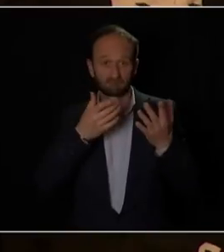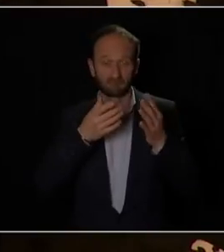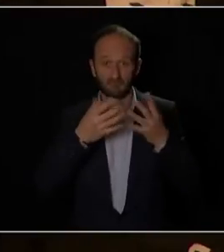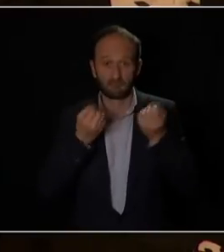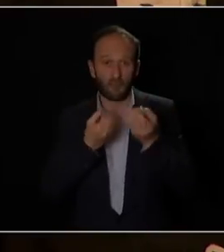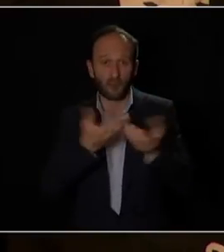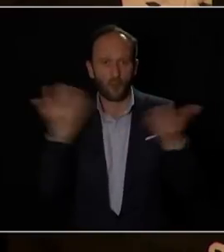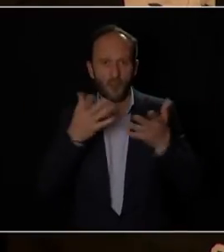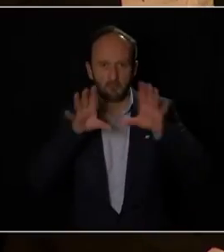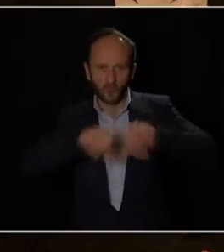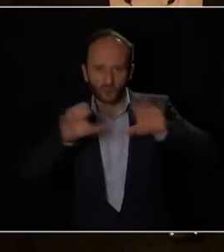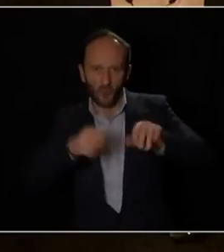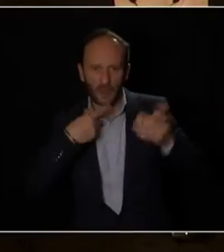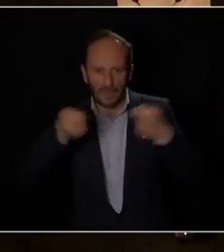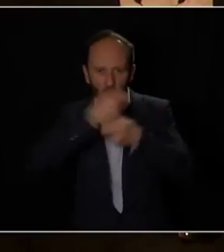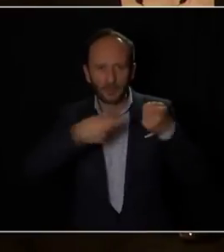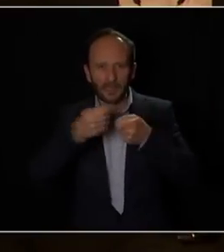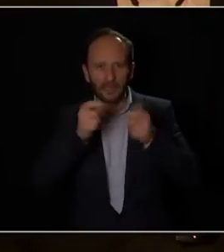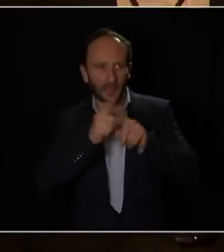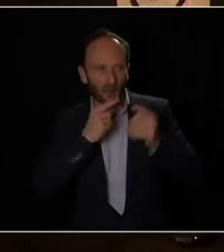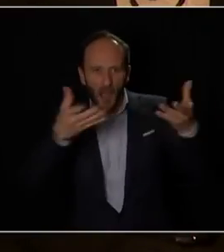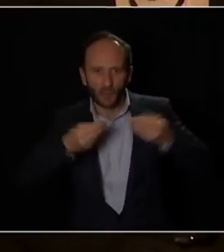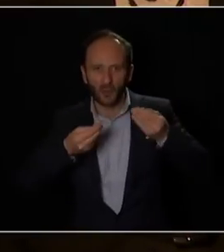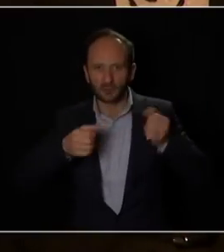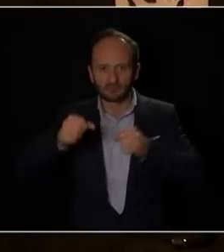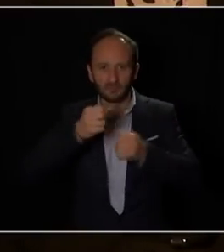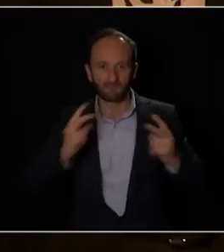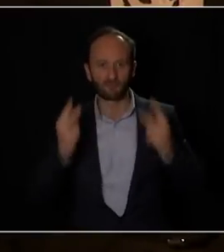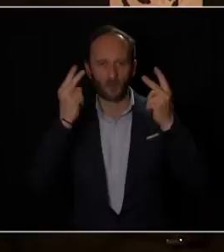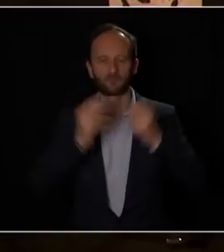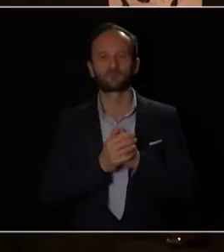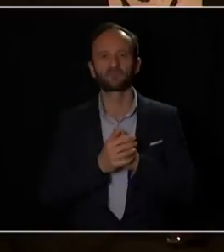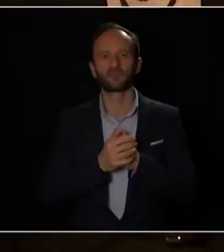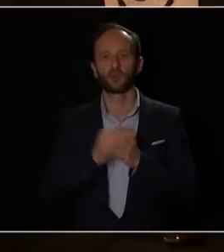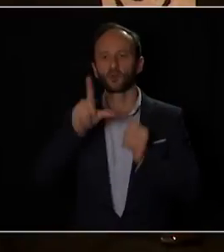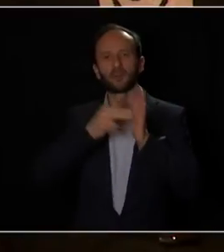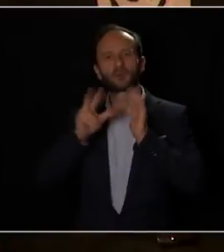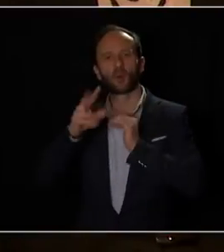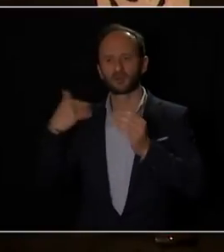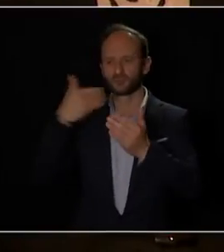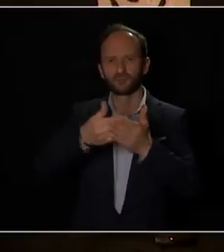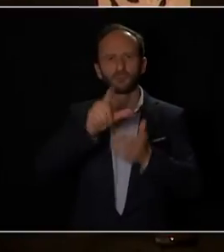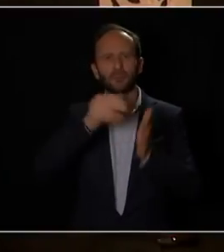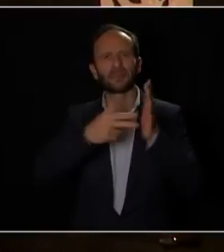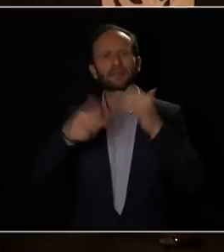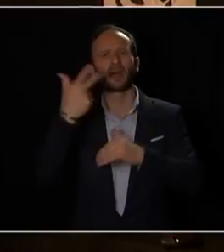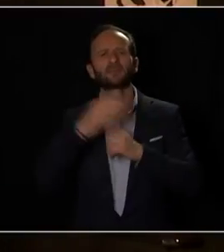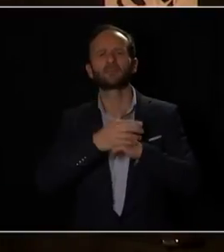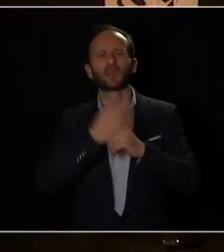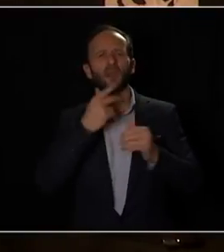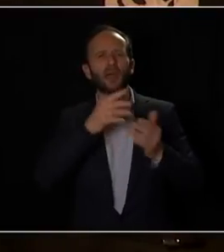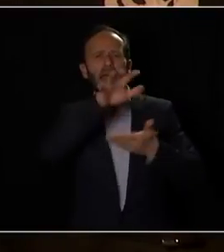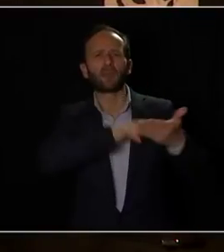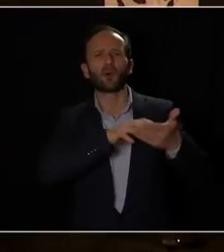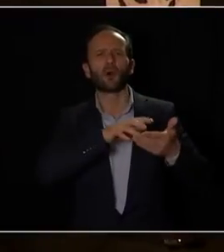de l'attractivité. De 2003 à 2013, le rapport de Urban Europe, de